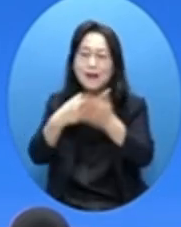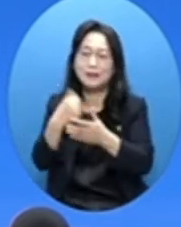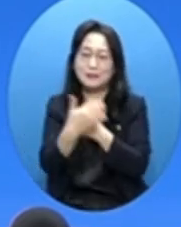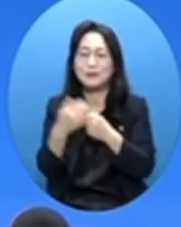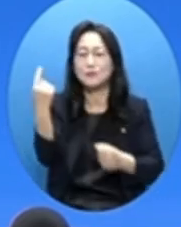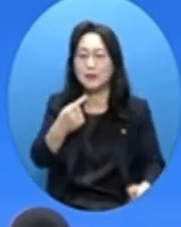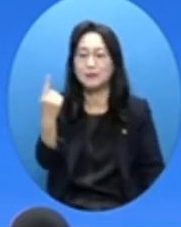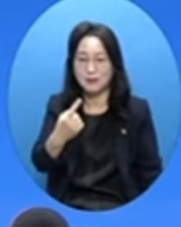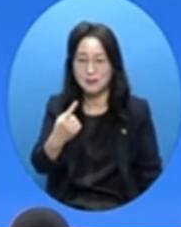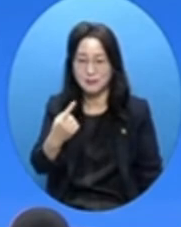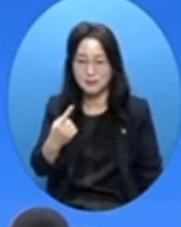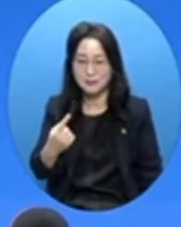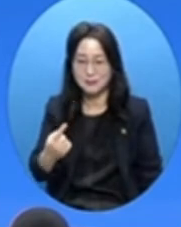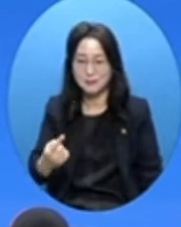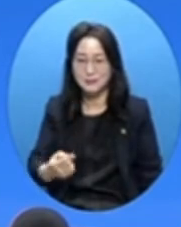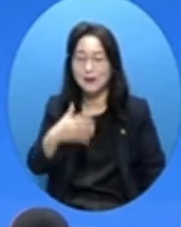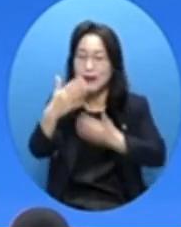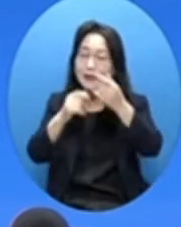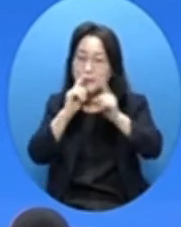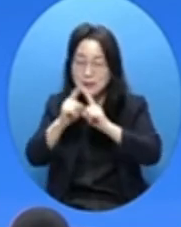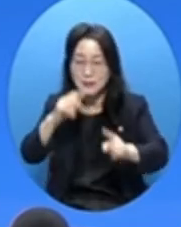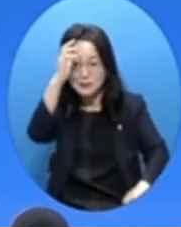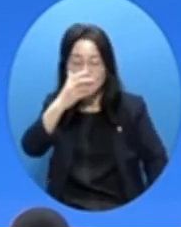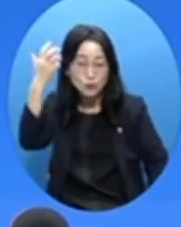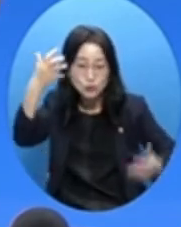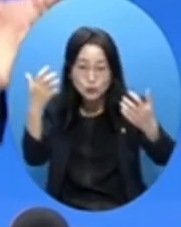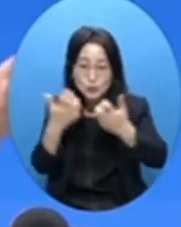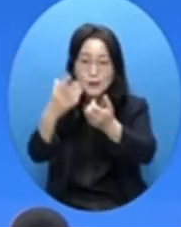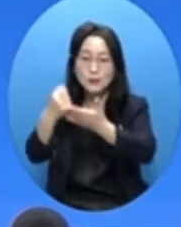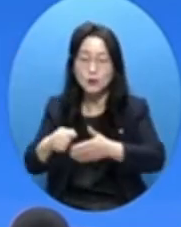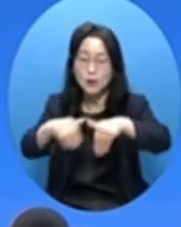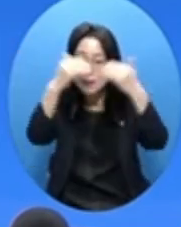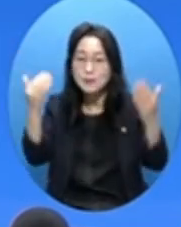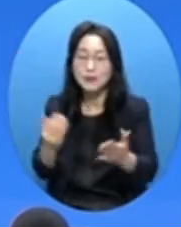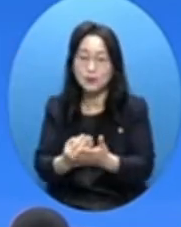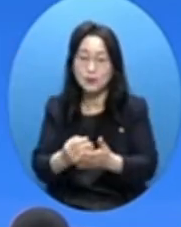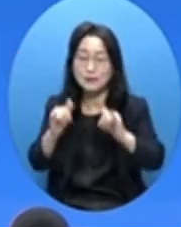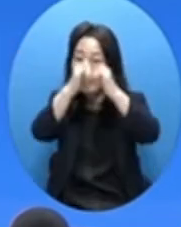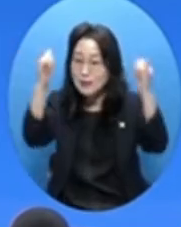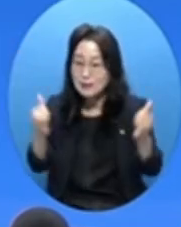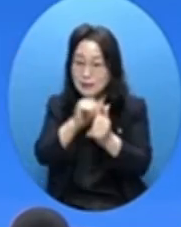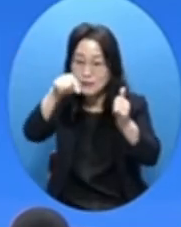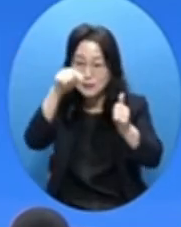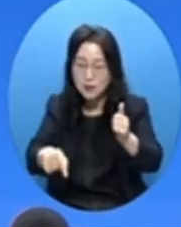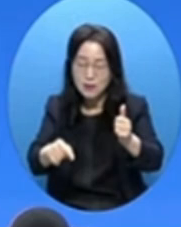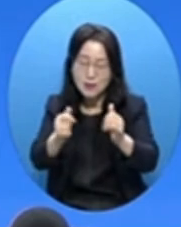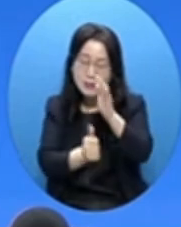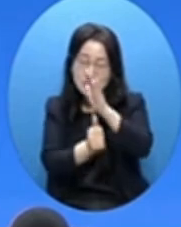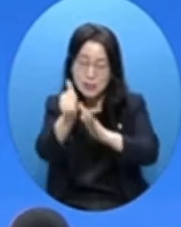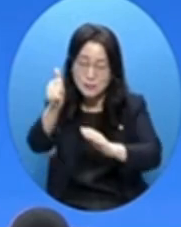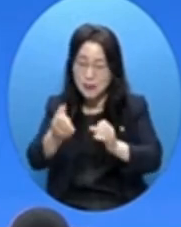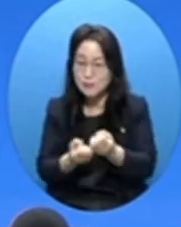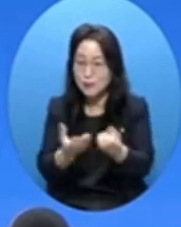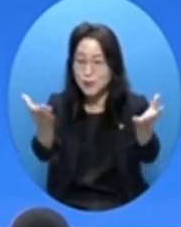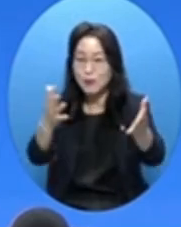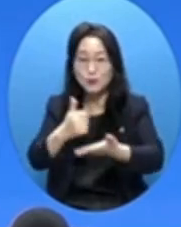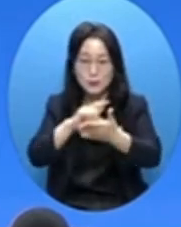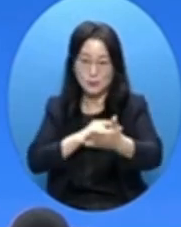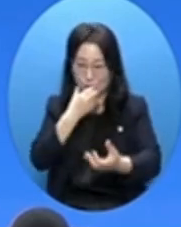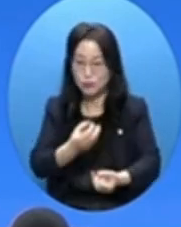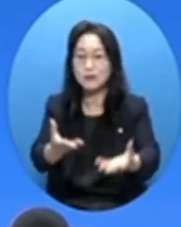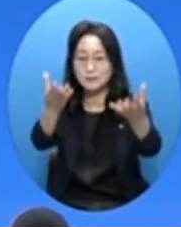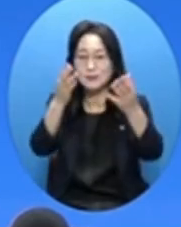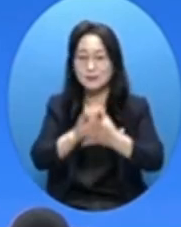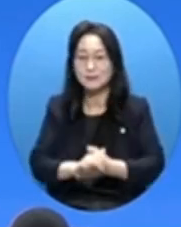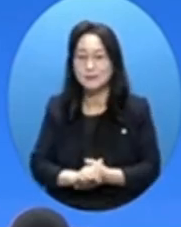임하게 될 것입니다 발사 소개로 춤 않아요 여러분 어디가 이 사회에 희망의 등불이 될 수 1을 치매 므로 축원합니다